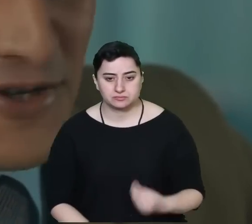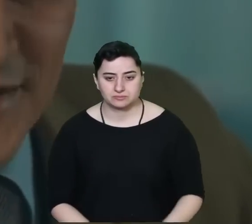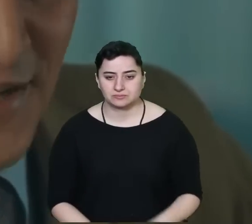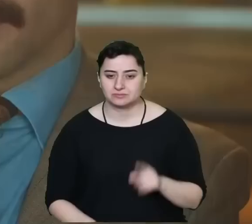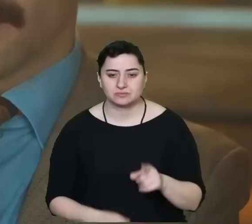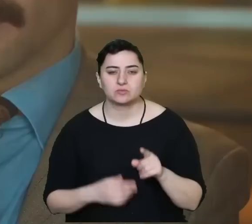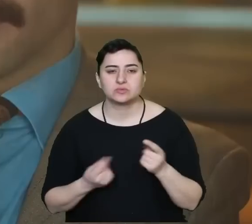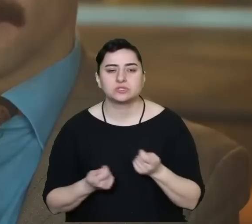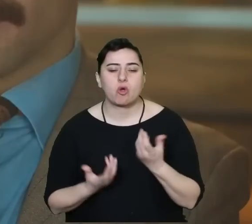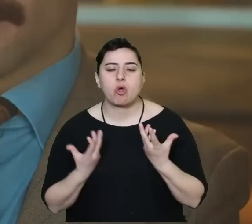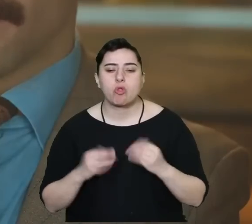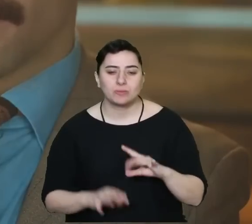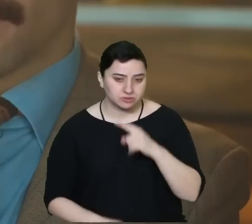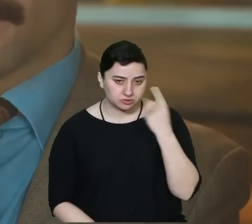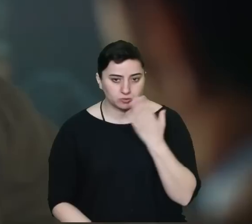O iş asla olmaz.